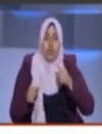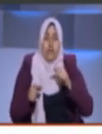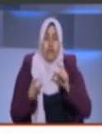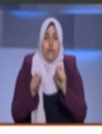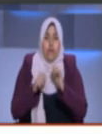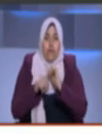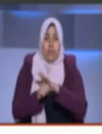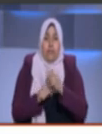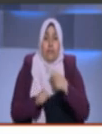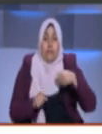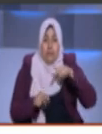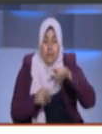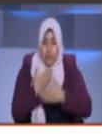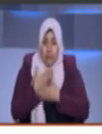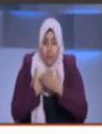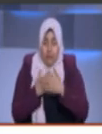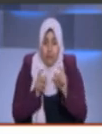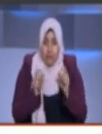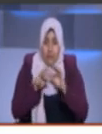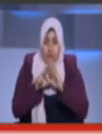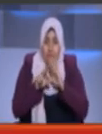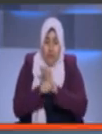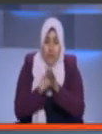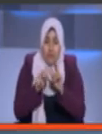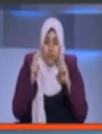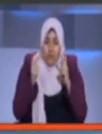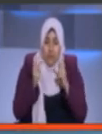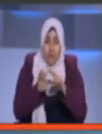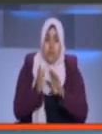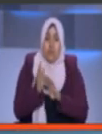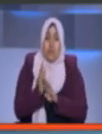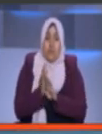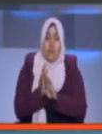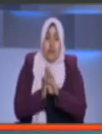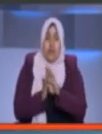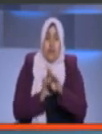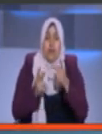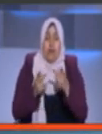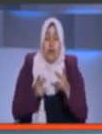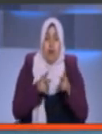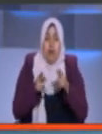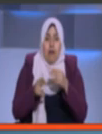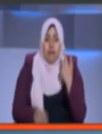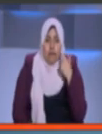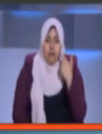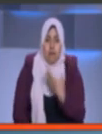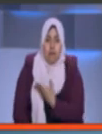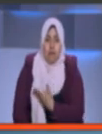الفيروس. نتابع المزيد حول آخر تطورات فيروس كورونا حول العالم في هذا العرض.